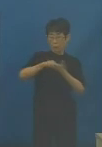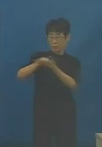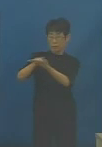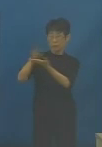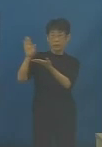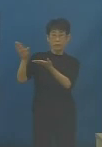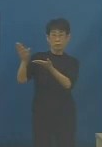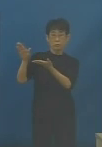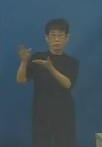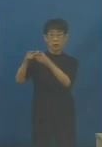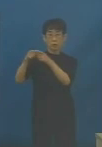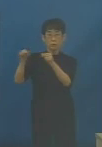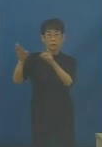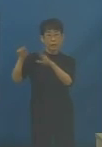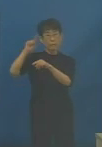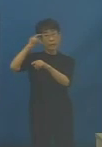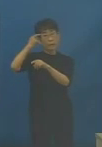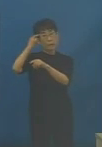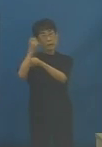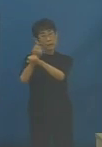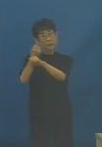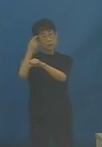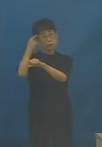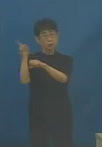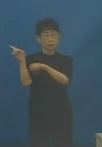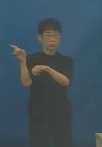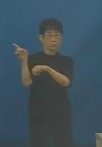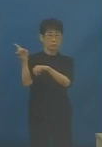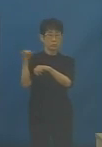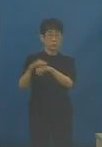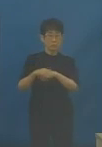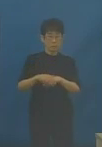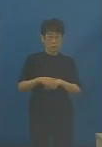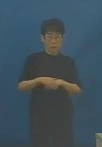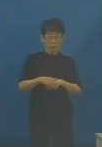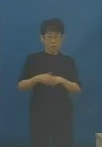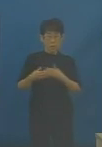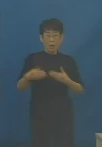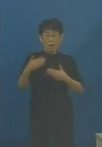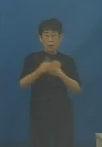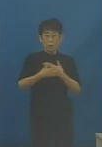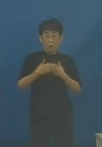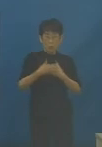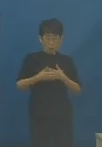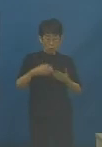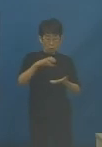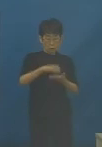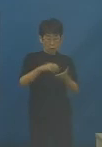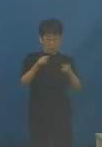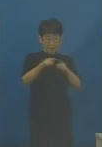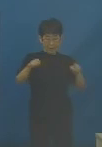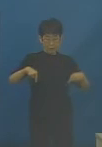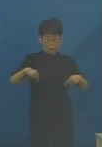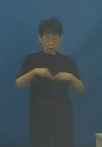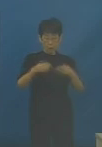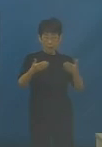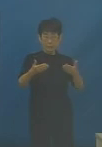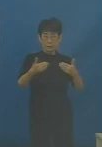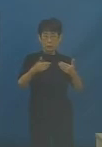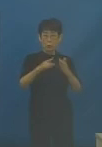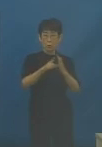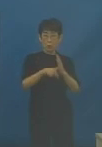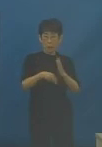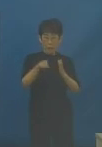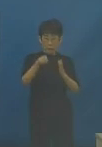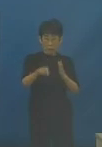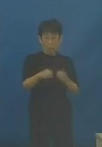検討していると思いますが、療養証明書がいるということになる場合はですね、療養証明書が発行